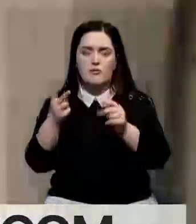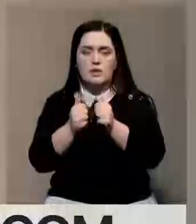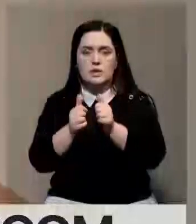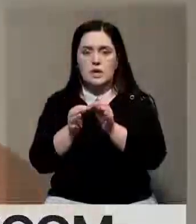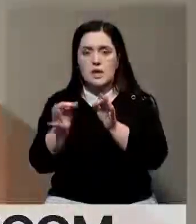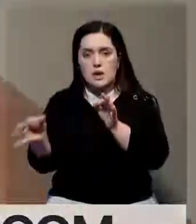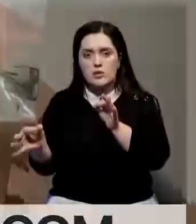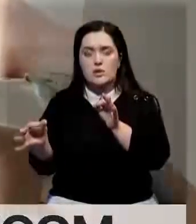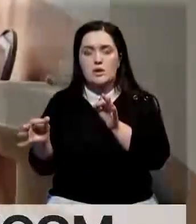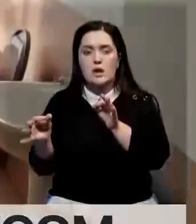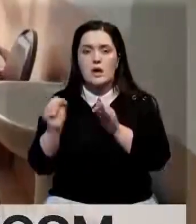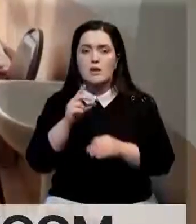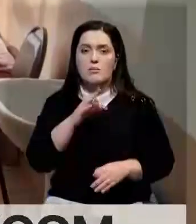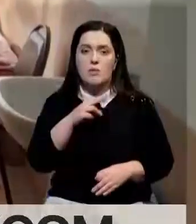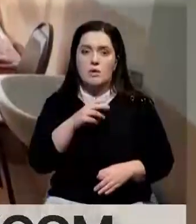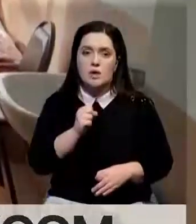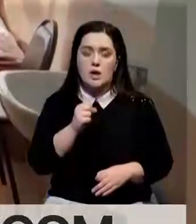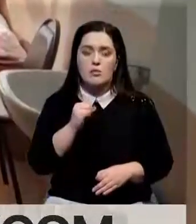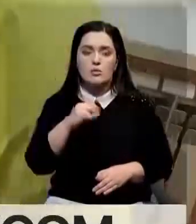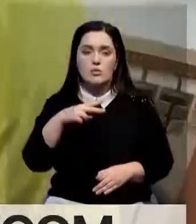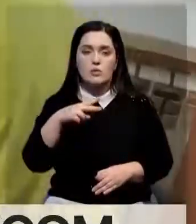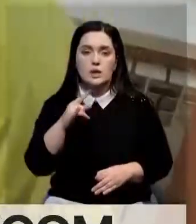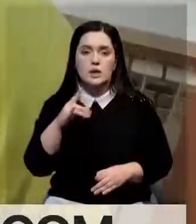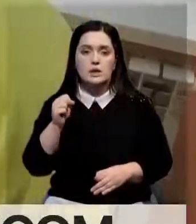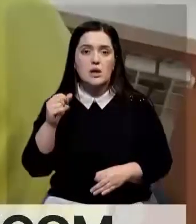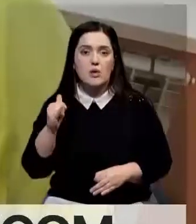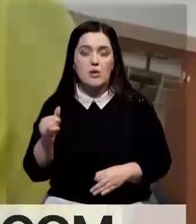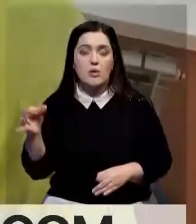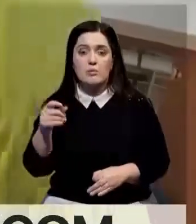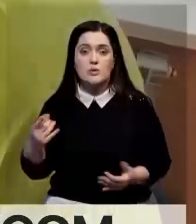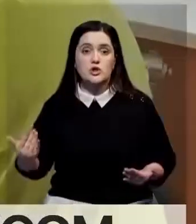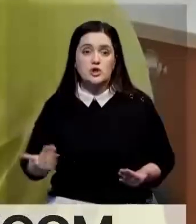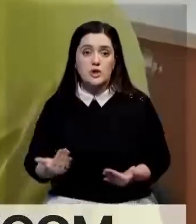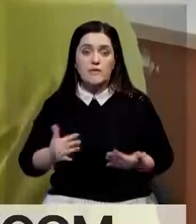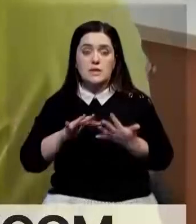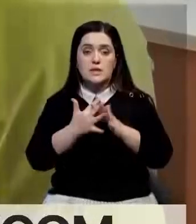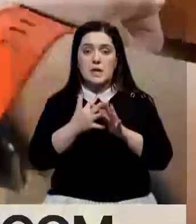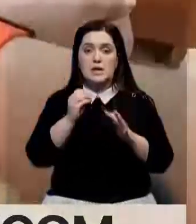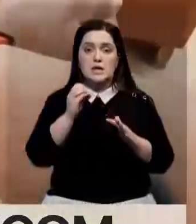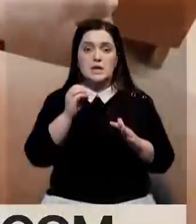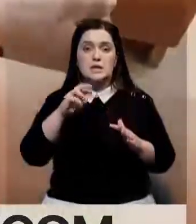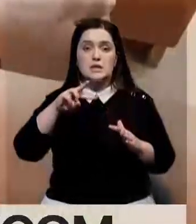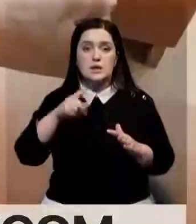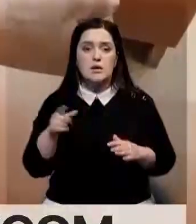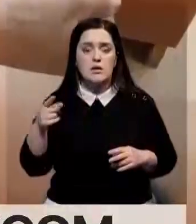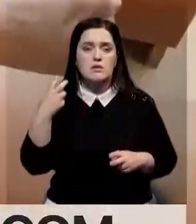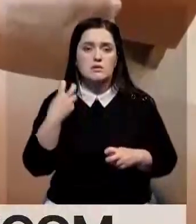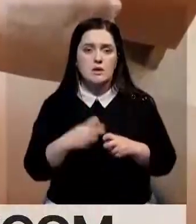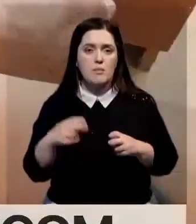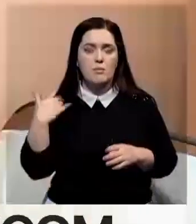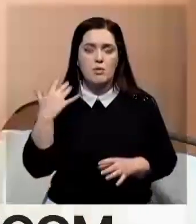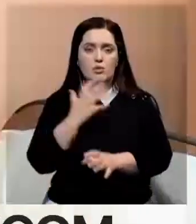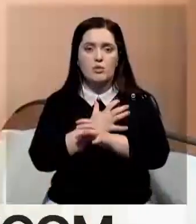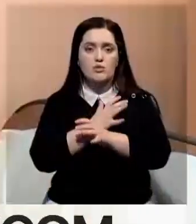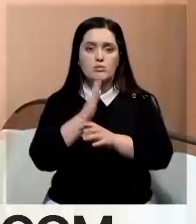районов и приграничных регионов Акмолинской и Улутауской областей. Жумагазы Жанбасынов живет в селе Есилем Ангелдинского района. Он сломал ключицу, впереди